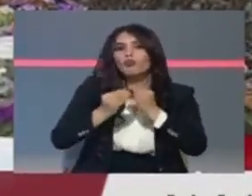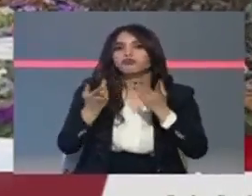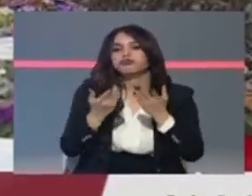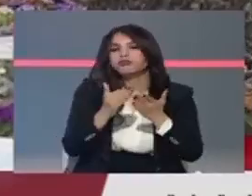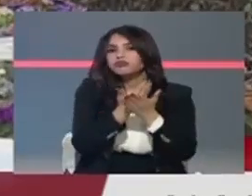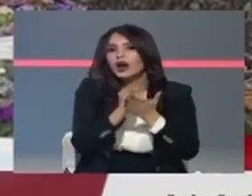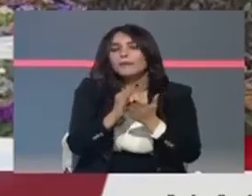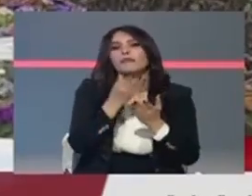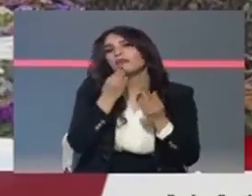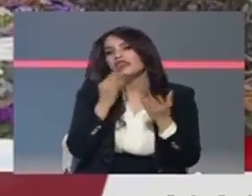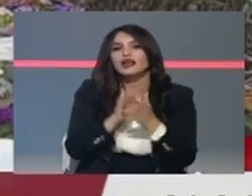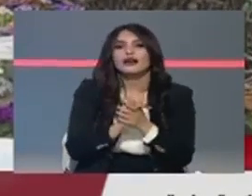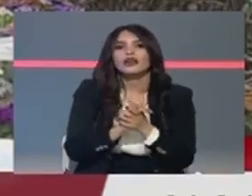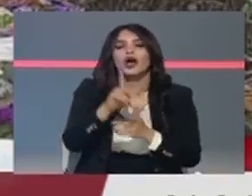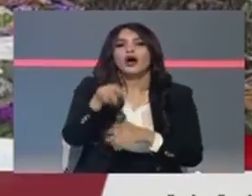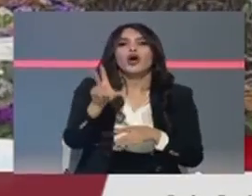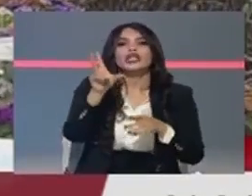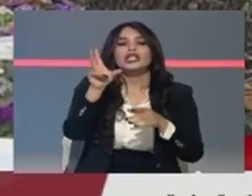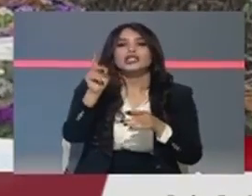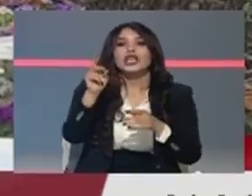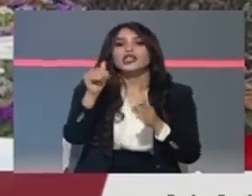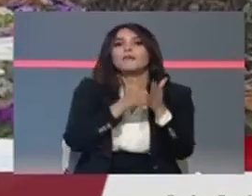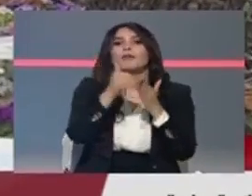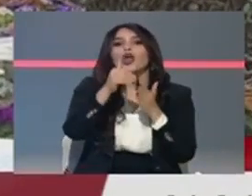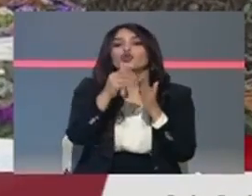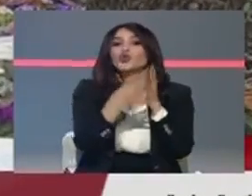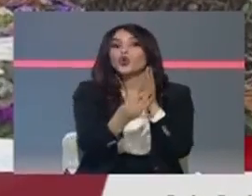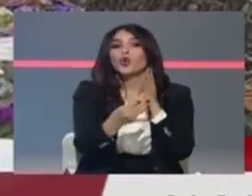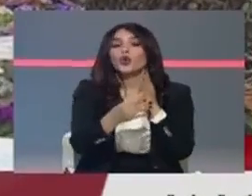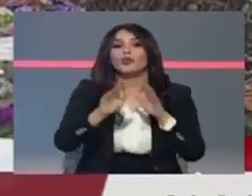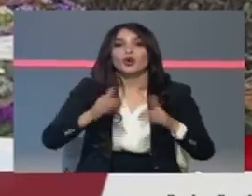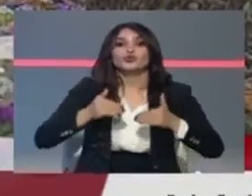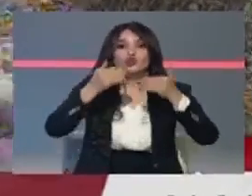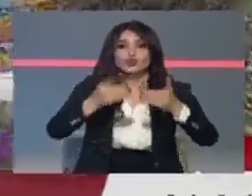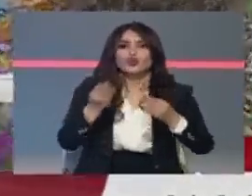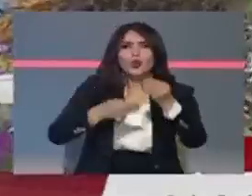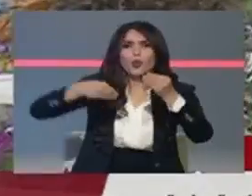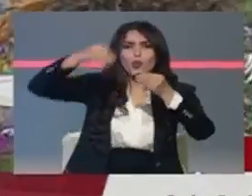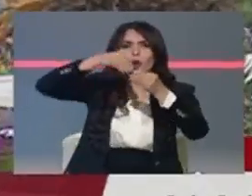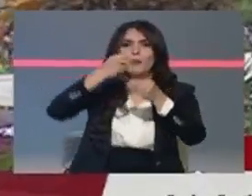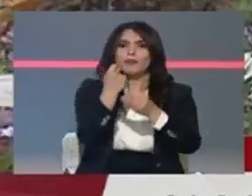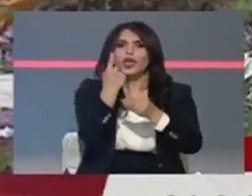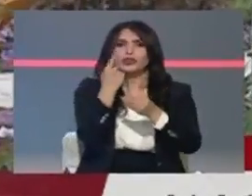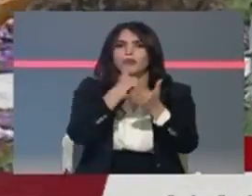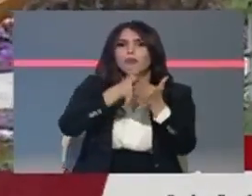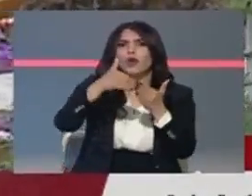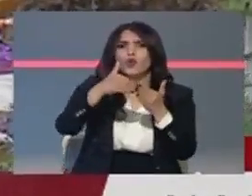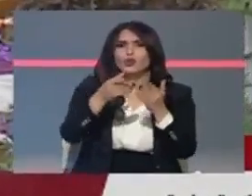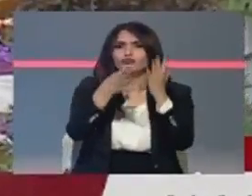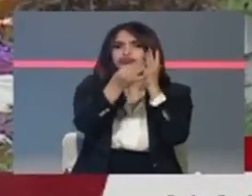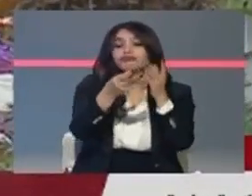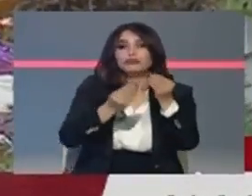يكون قرض مثلا يكون عنده 30 مليون في الأحمر يلقى روحه بعد الأزمة عنده 100 مليون يزيد يحل أكثر. تعليق مع استخلاص